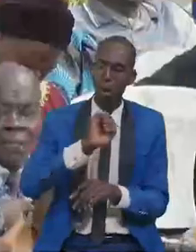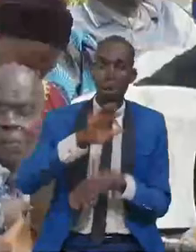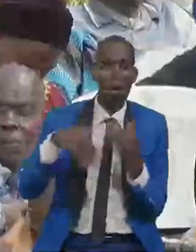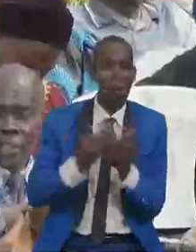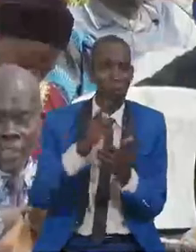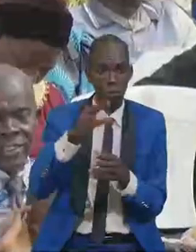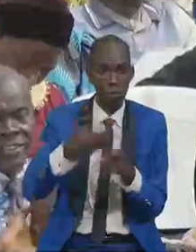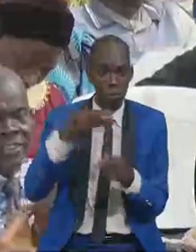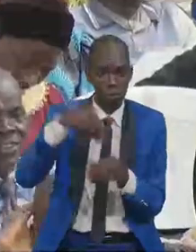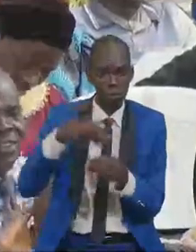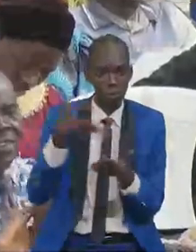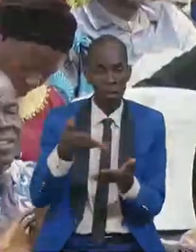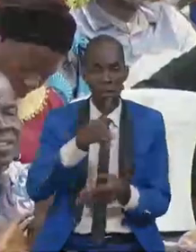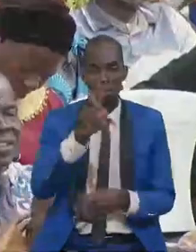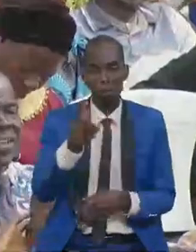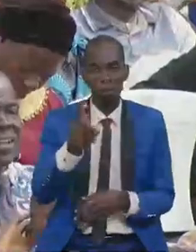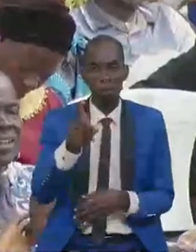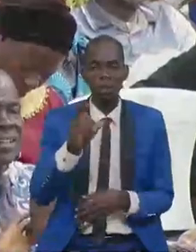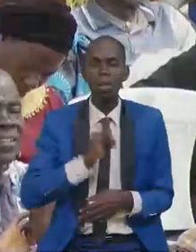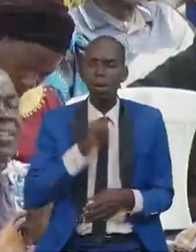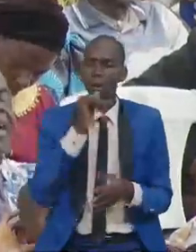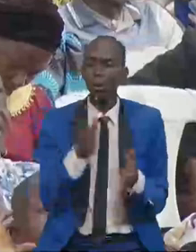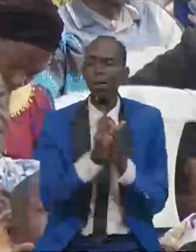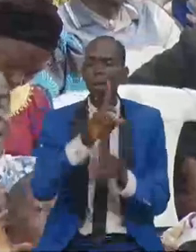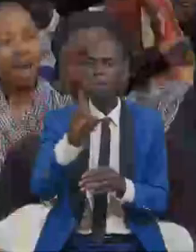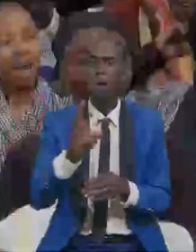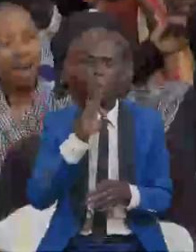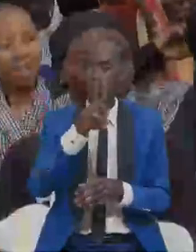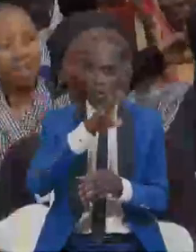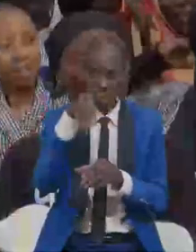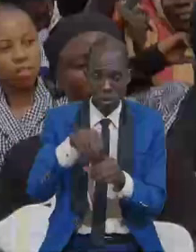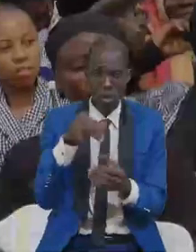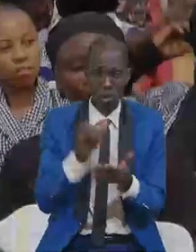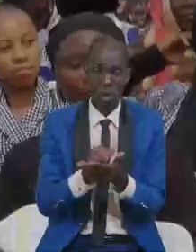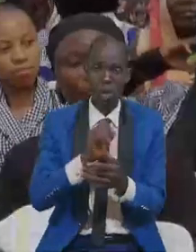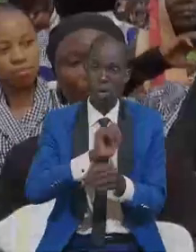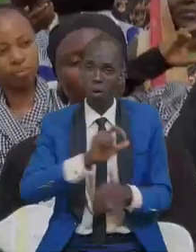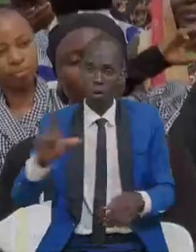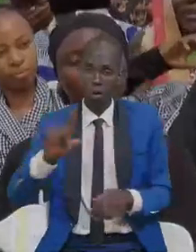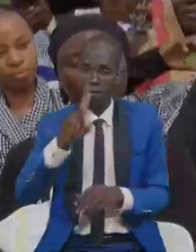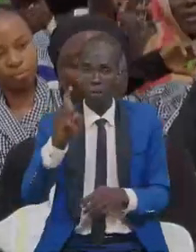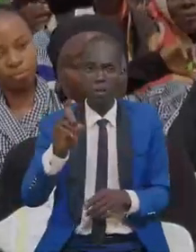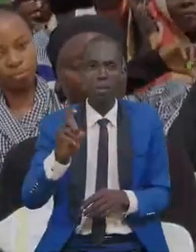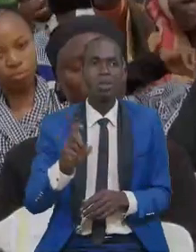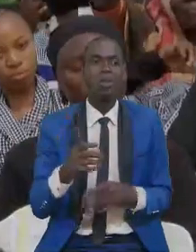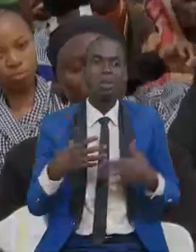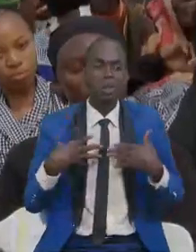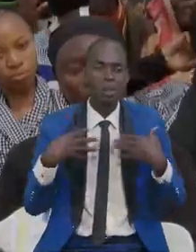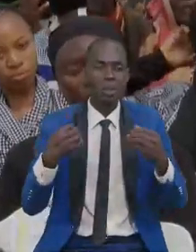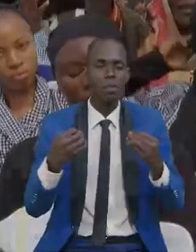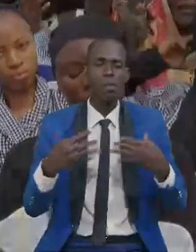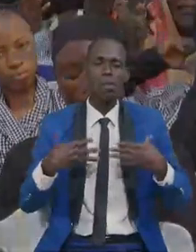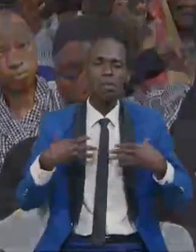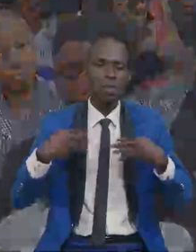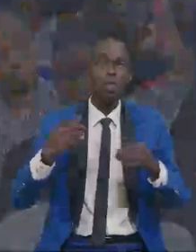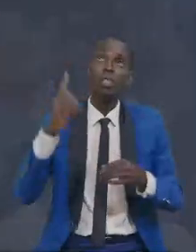Est-ce que je suis inclus? Je demande pour toi. Est-ce que toi tu es inclus? Guérissant, guérissant. Il va